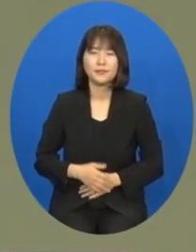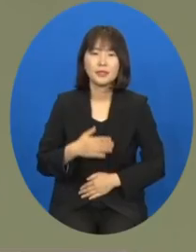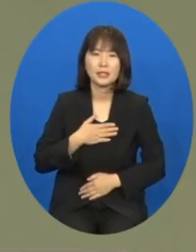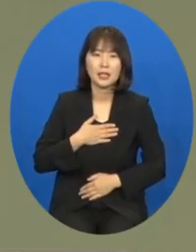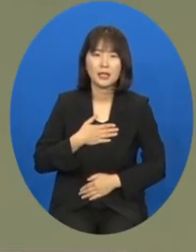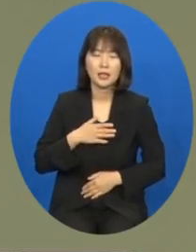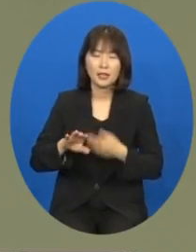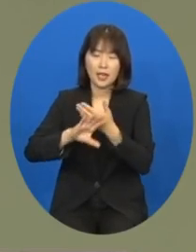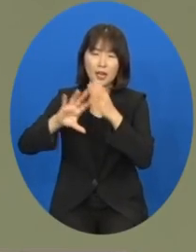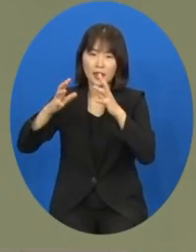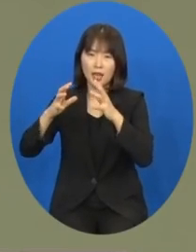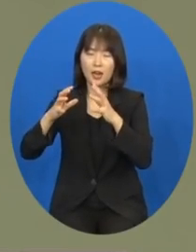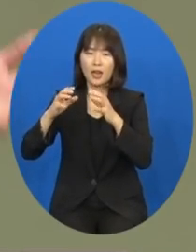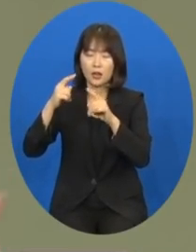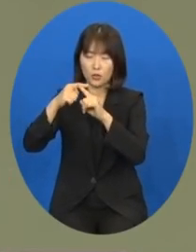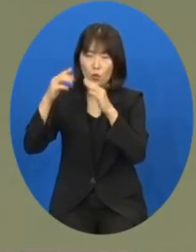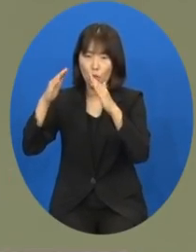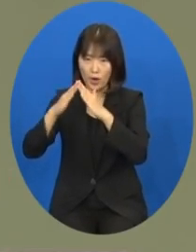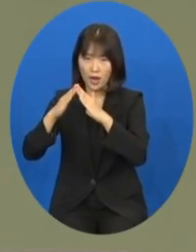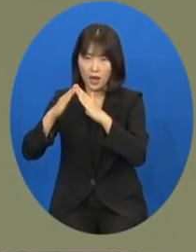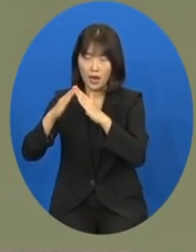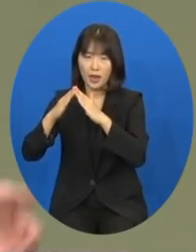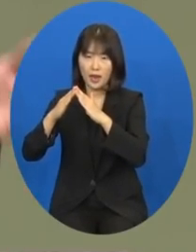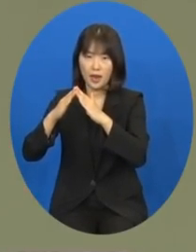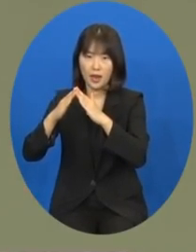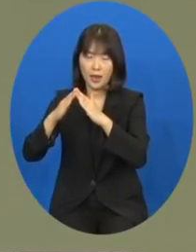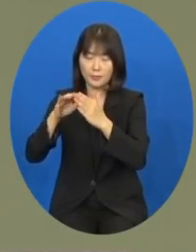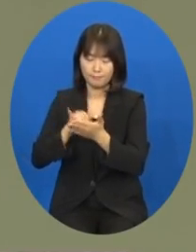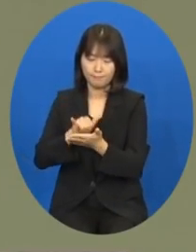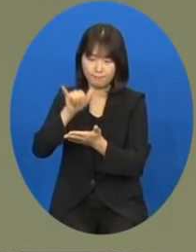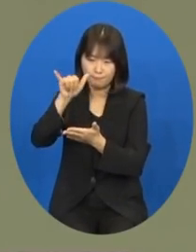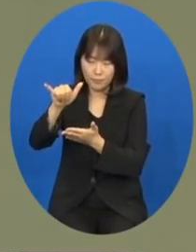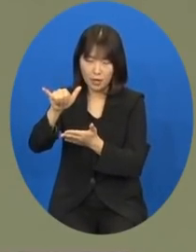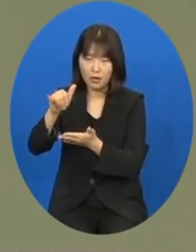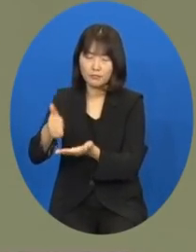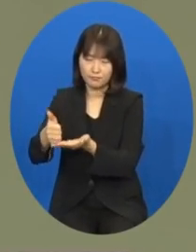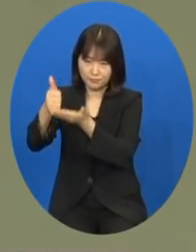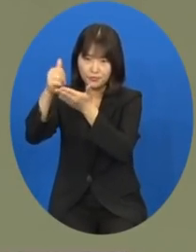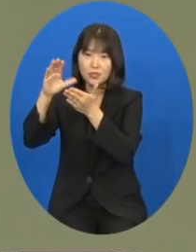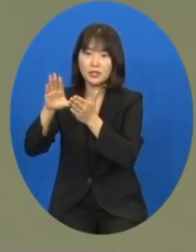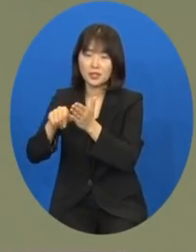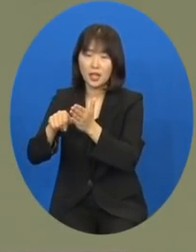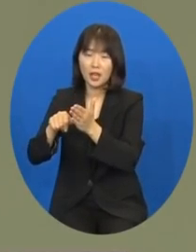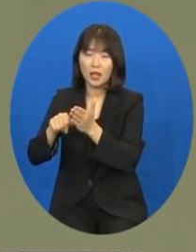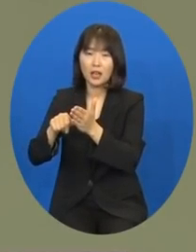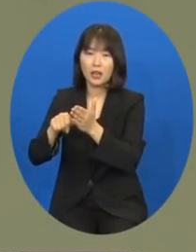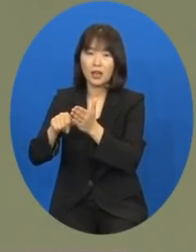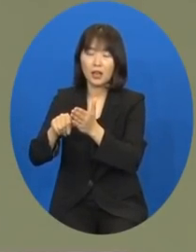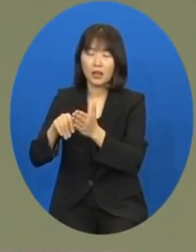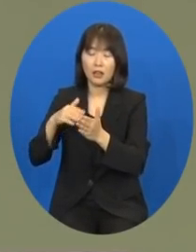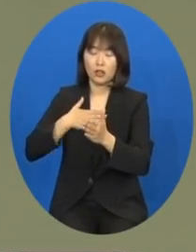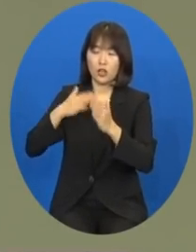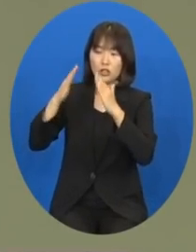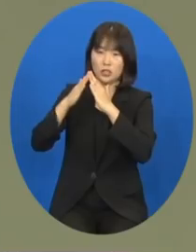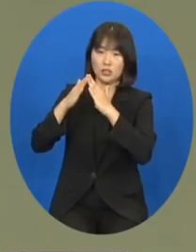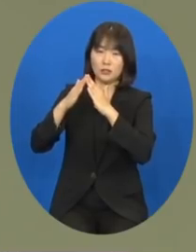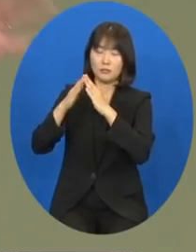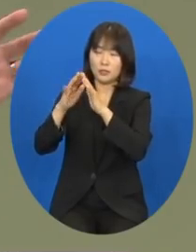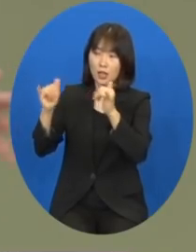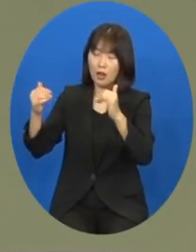상대적으로 재산의 많이 노출이 됩니다 뭐 집에도 사람들의 오시구요 또 거의 뭐